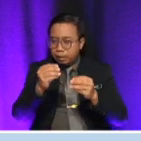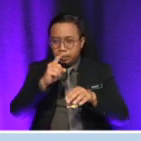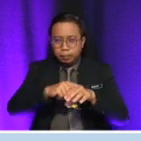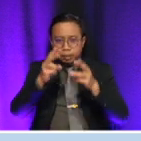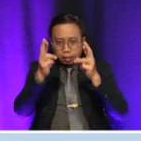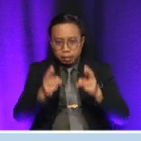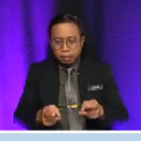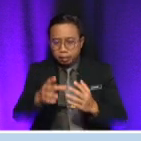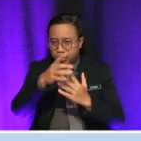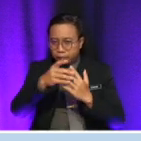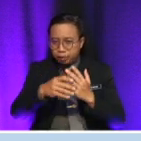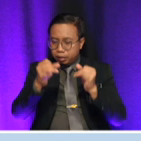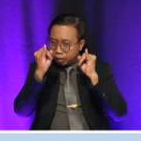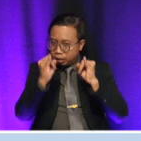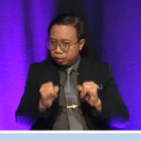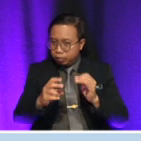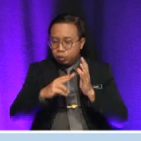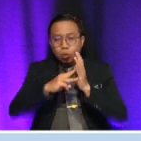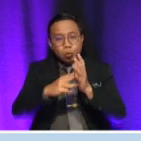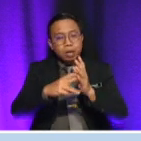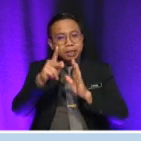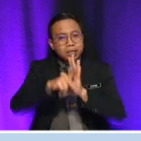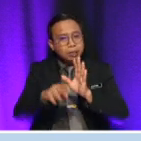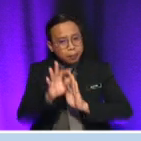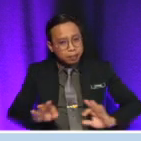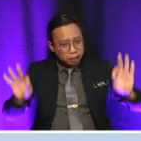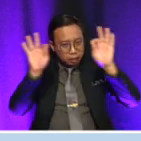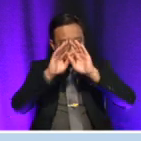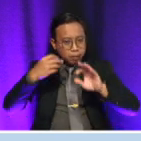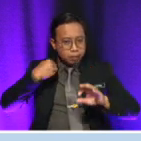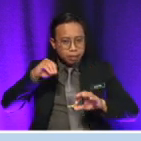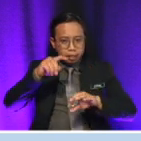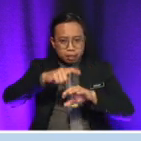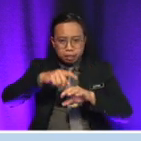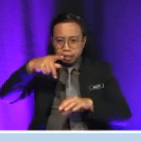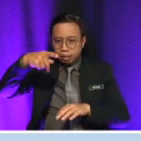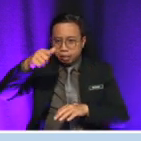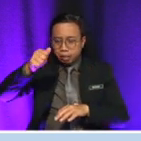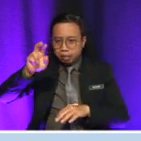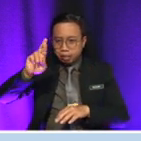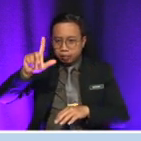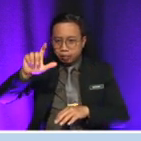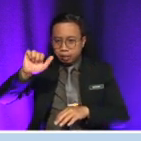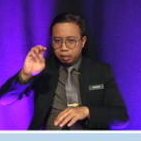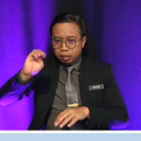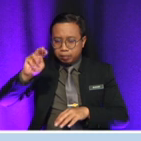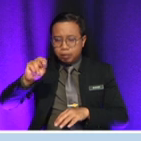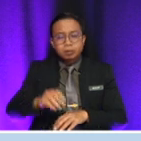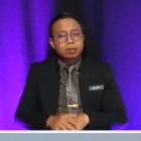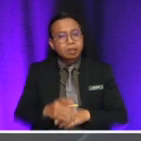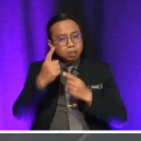memilih individu mewakili kepentingan mereka di paliman kalau jawaban seperti ini sazina boleh